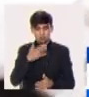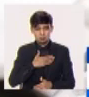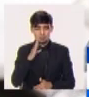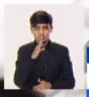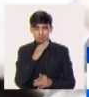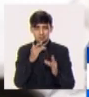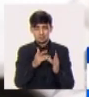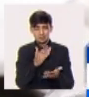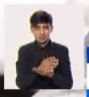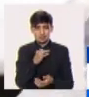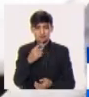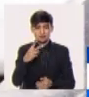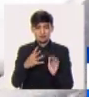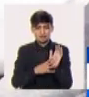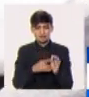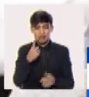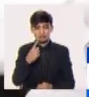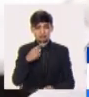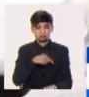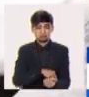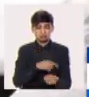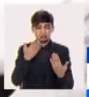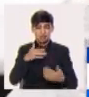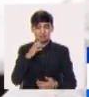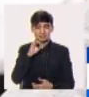деген. 29-ы тек бір сессия алып болды.